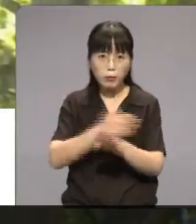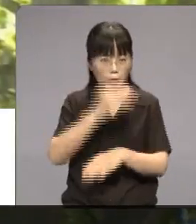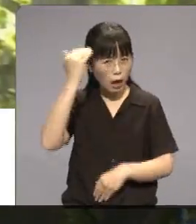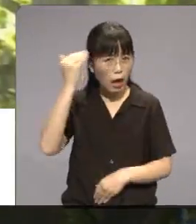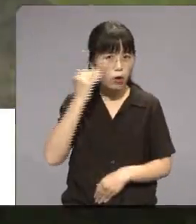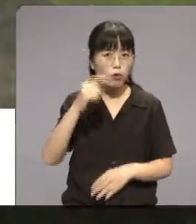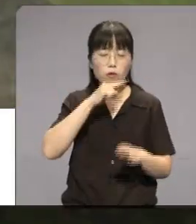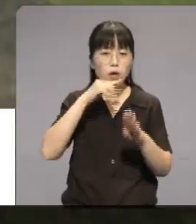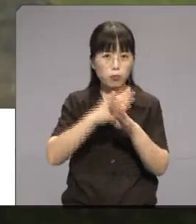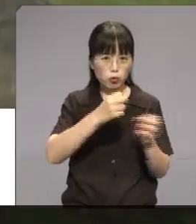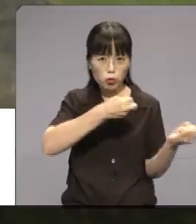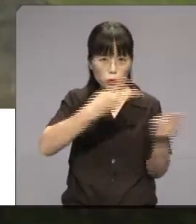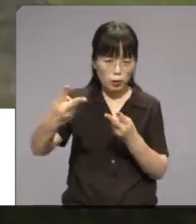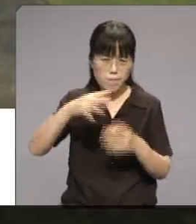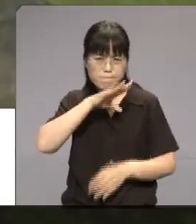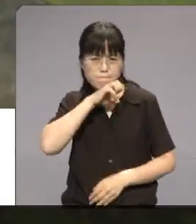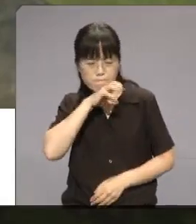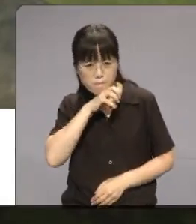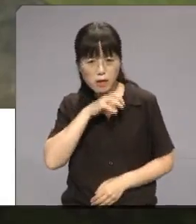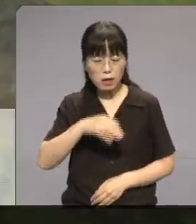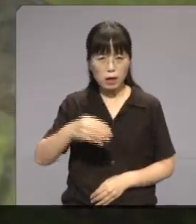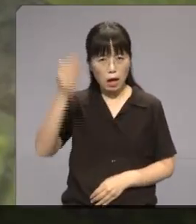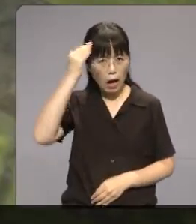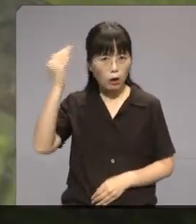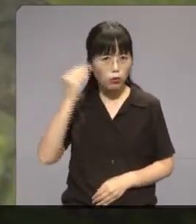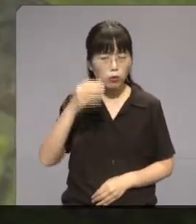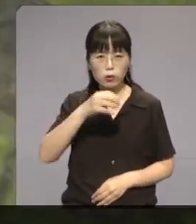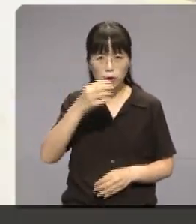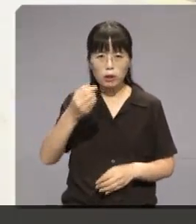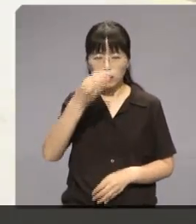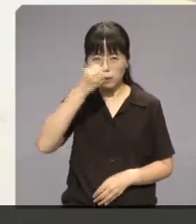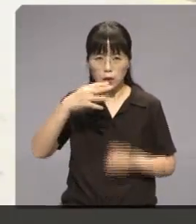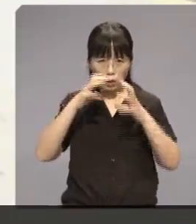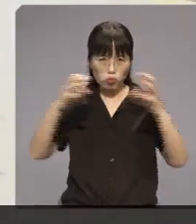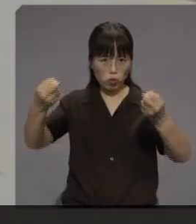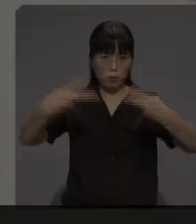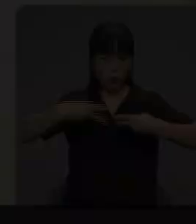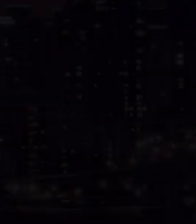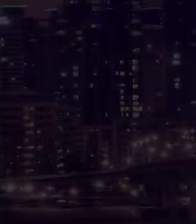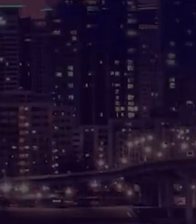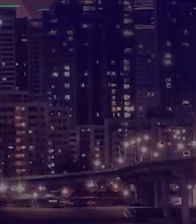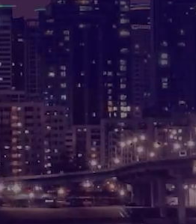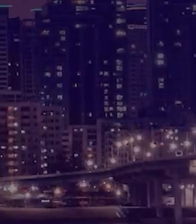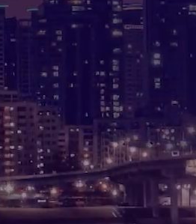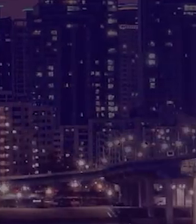남측의 대북 전단 살포에 반발하며 남측으로 쓰레기 풍선을 보내고 있습니다.